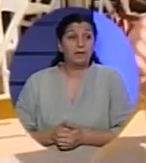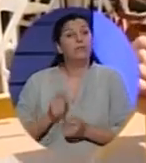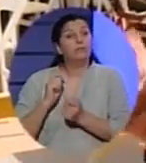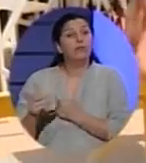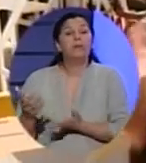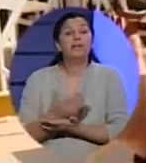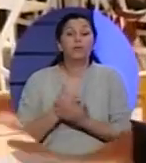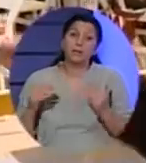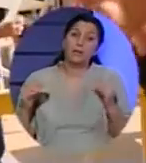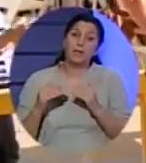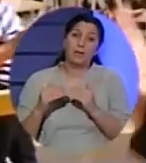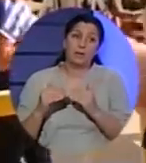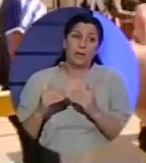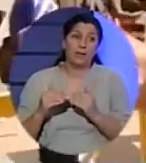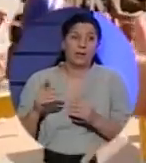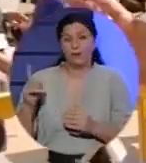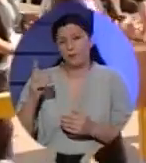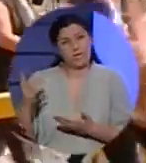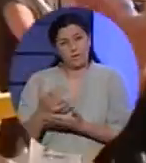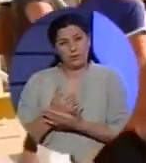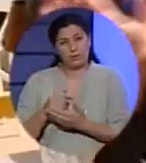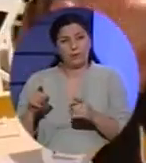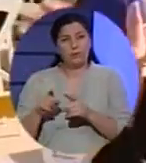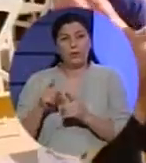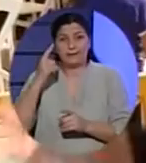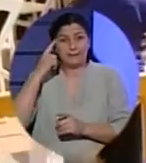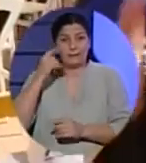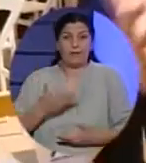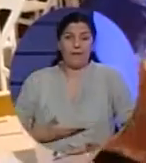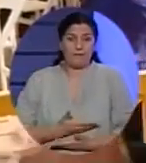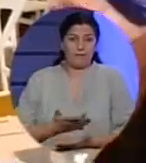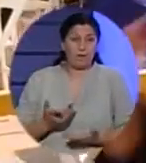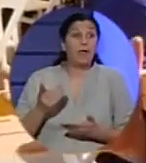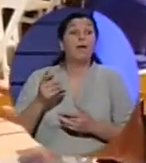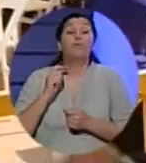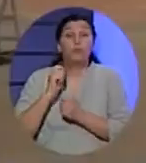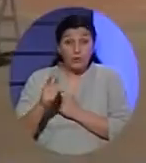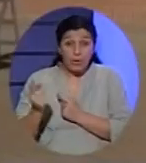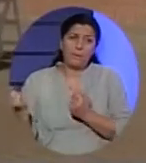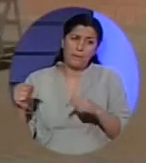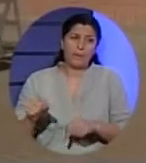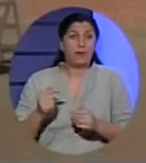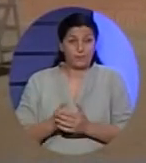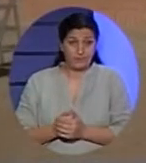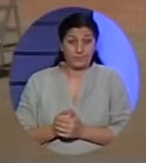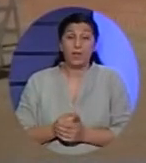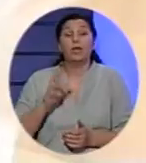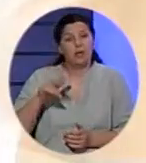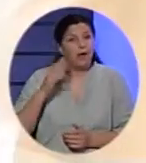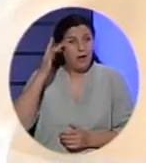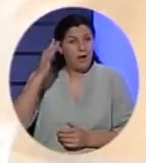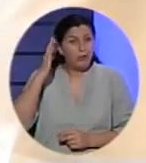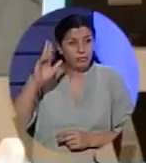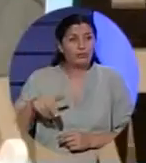משכורות מתאימות. בוא לא נגיד שצריך לשלם רק משכורות כמו לסינים או משכורות רב. אם ישלמו, יבואו. אז חזון יש ותמיד היה,